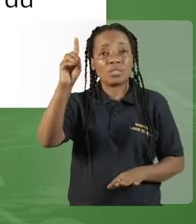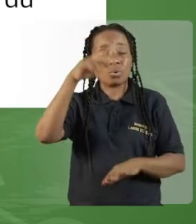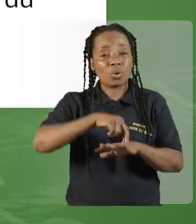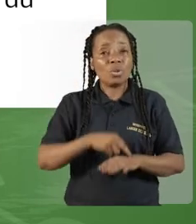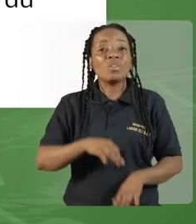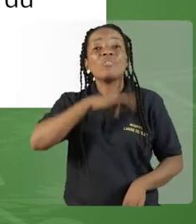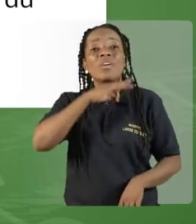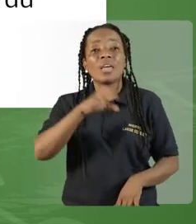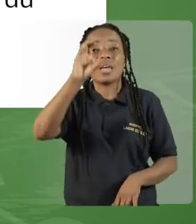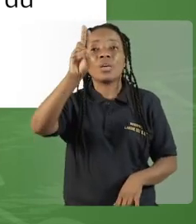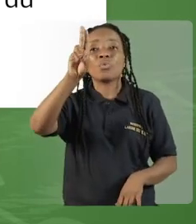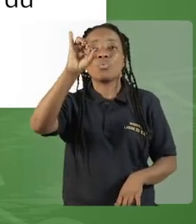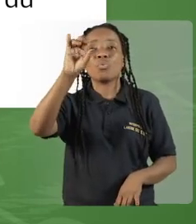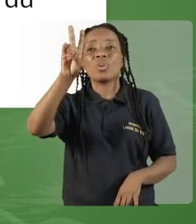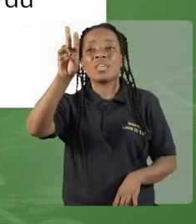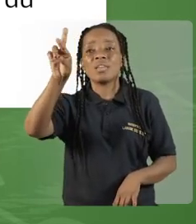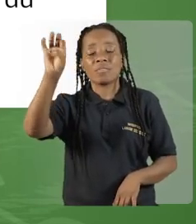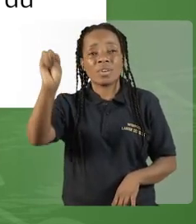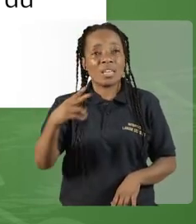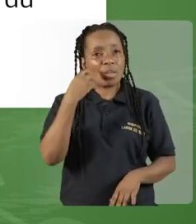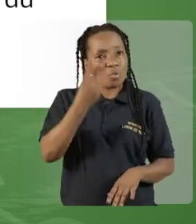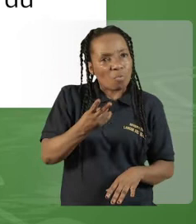les produits obtenus.